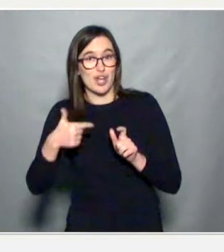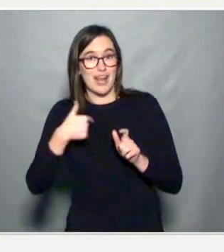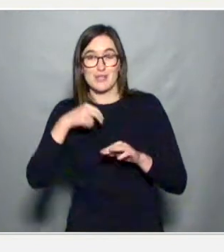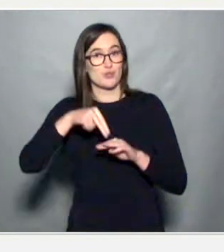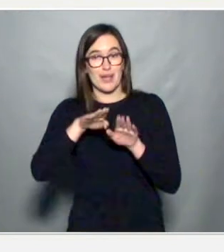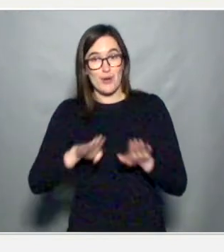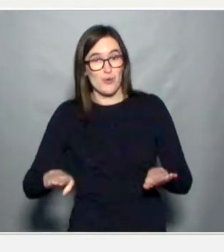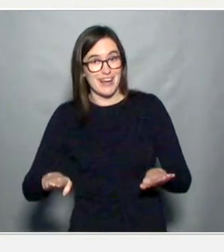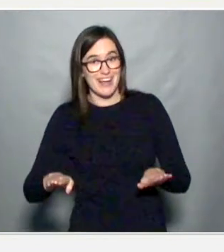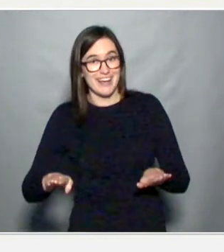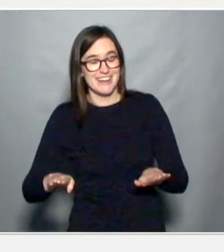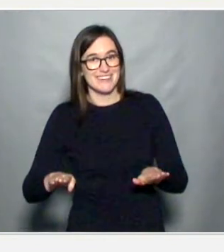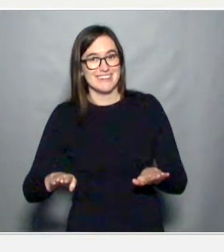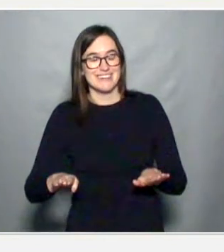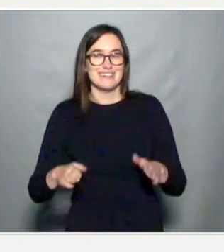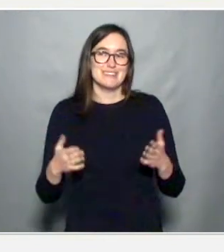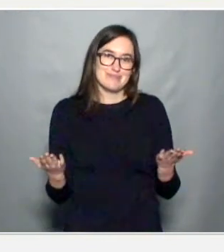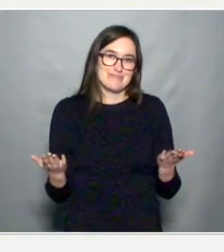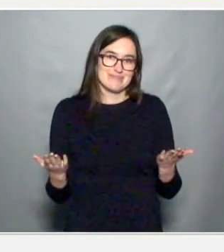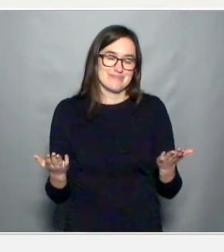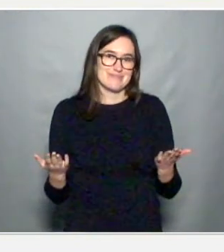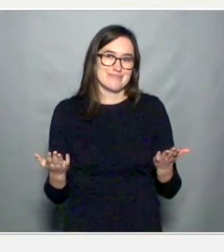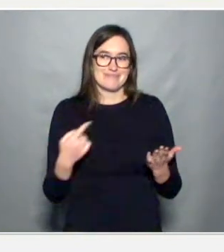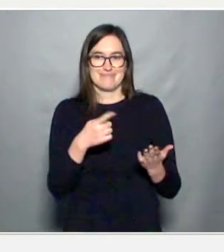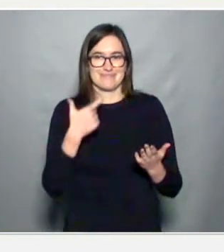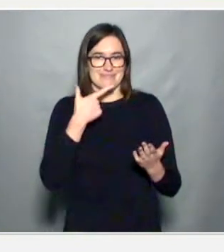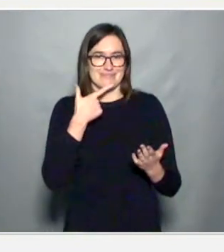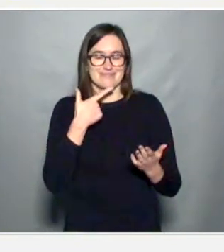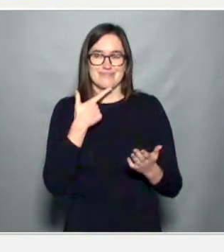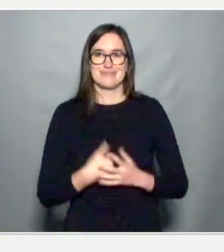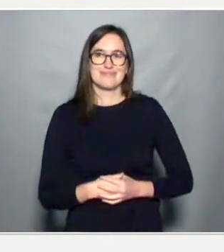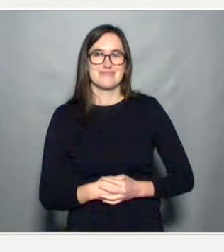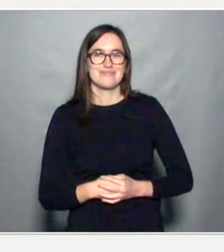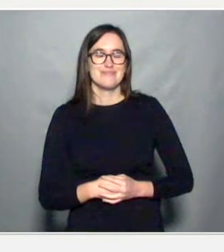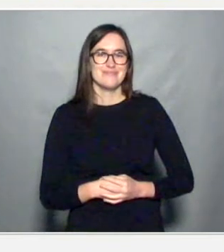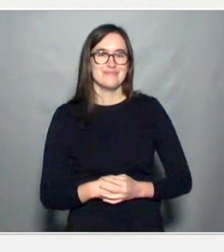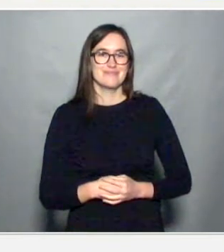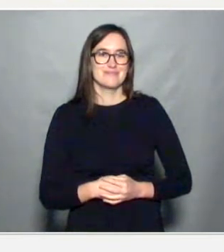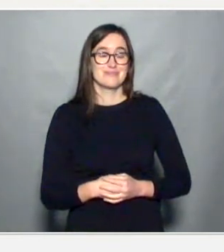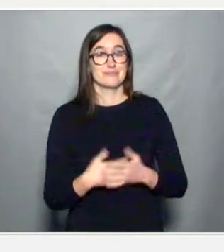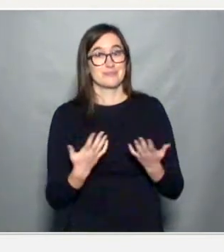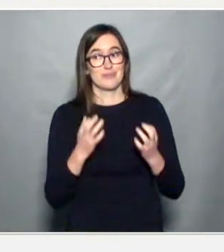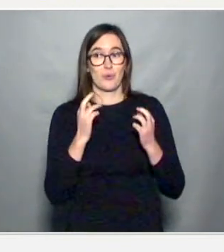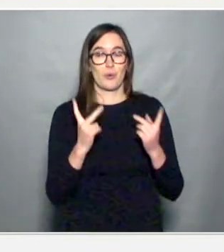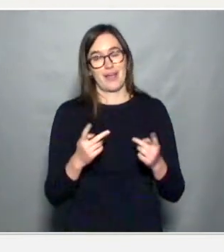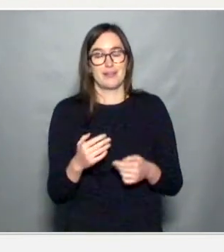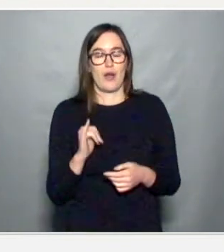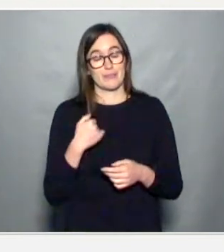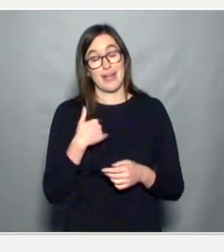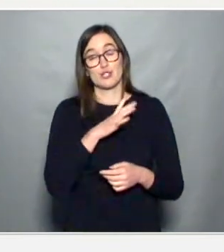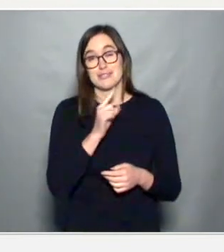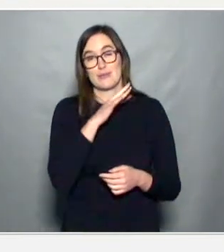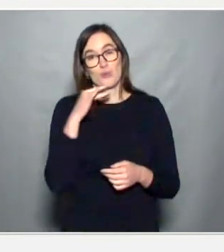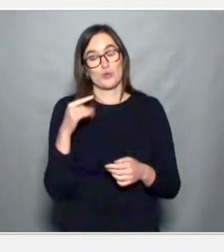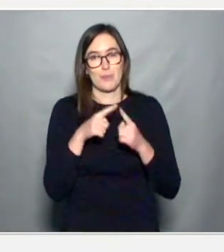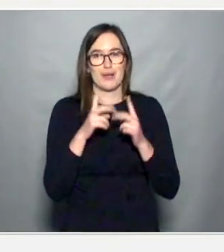stå still. Jag tyckte också det var lite roligt, men jag blev också så